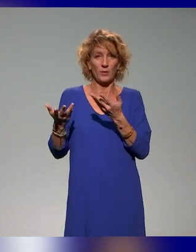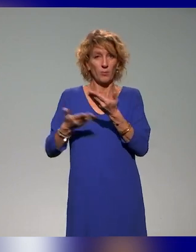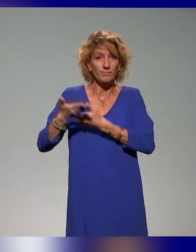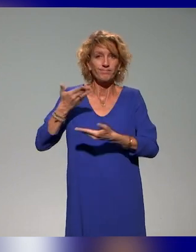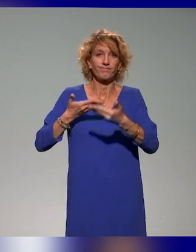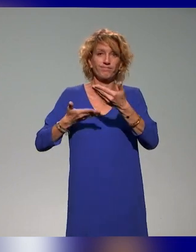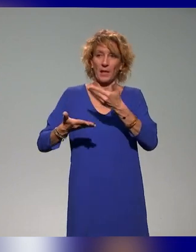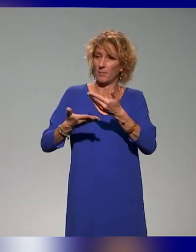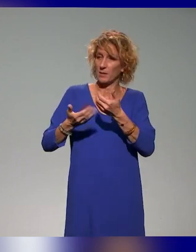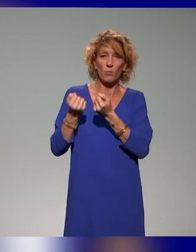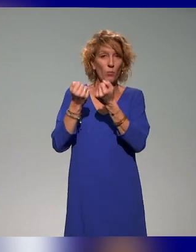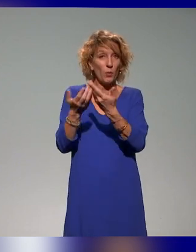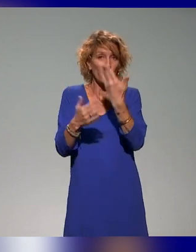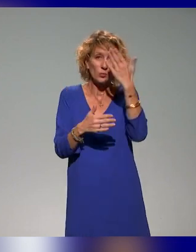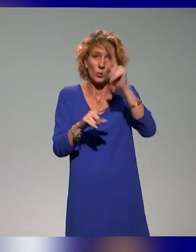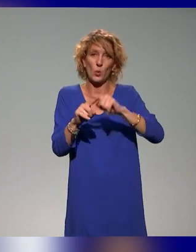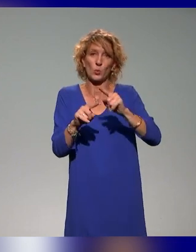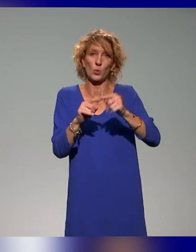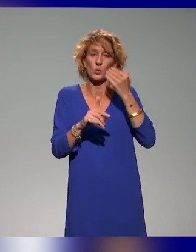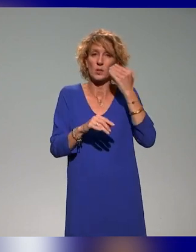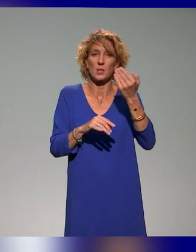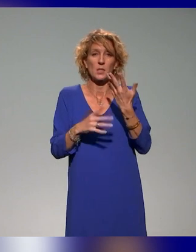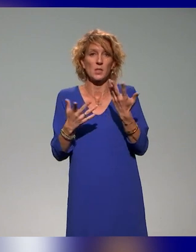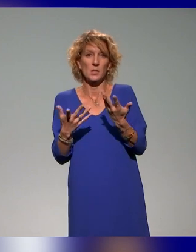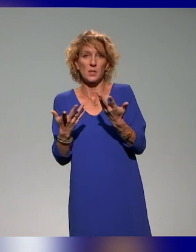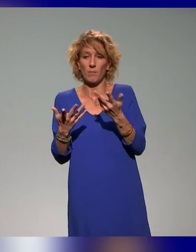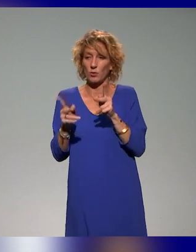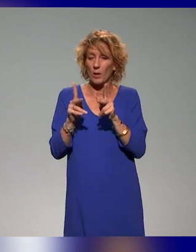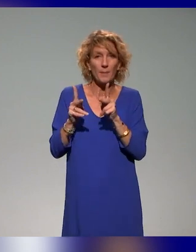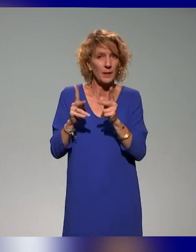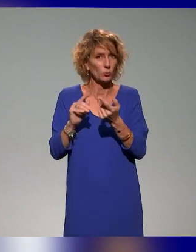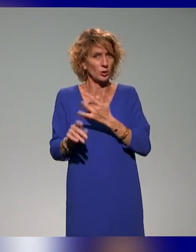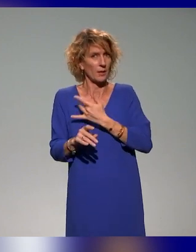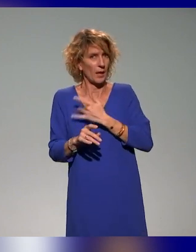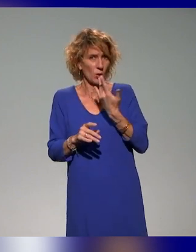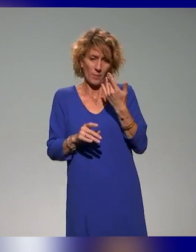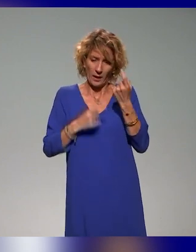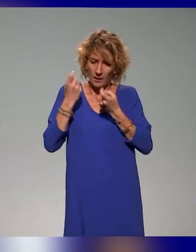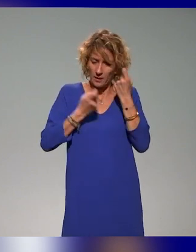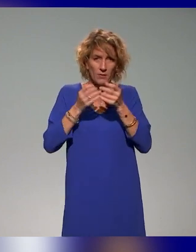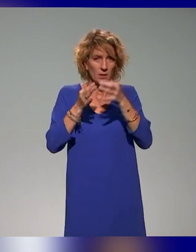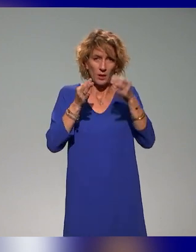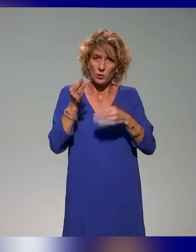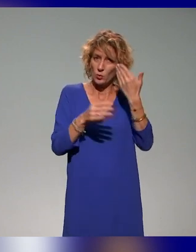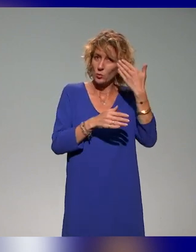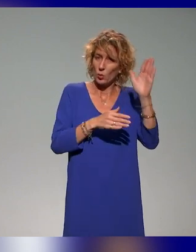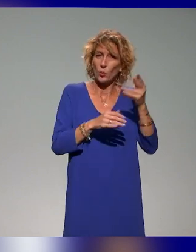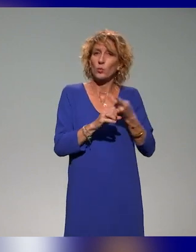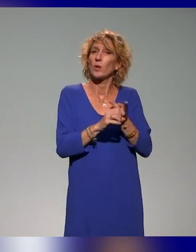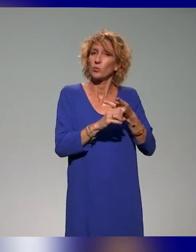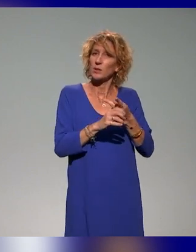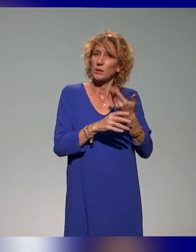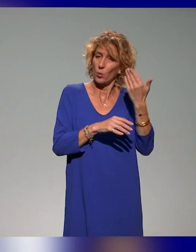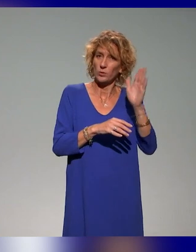quand on a des choix qui sont pédagogiquement pertinents, eh bien, de trouver une autre solution, un autre outil, de les proposer. Je crois que c'est aussi